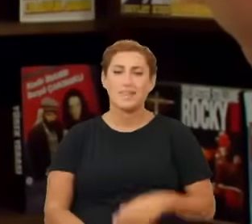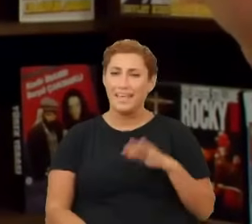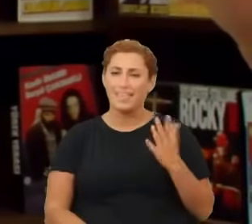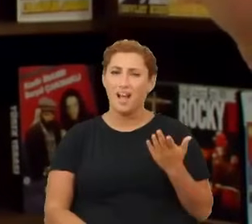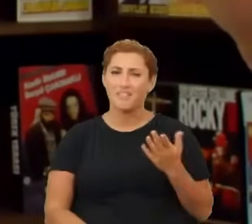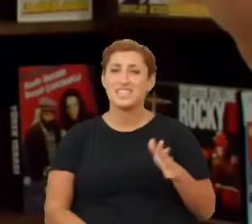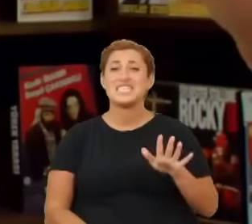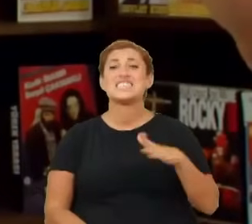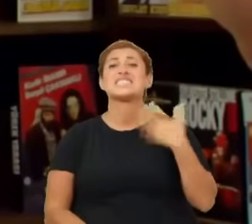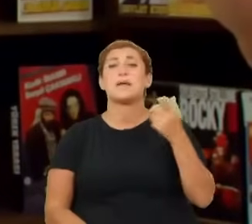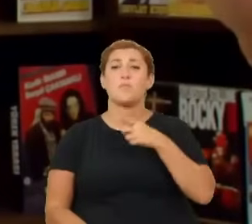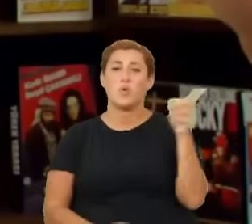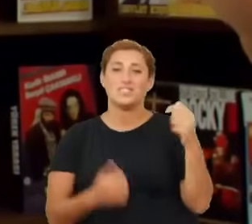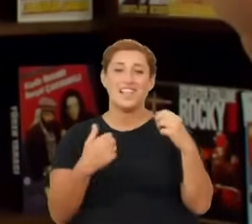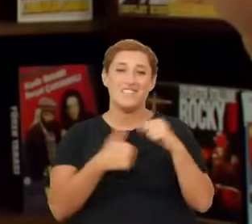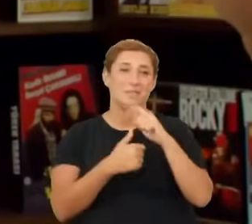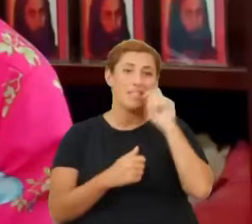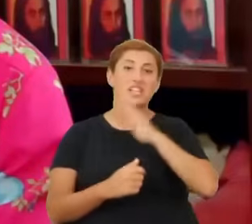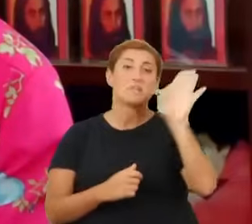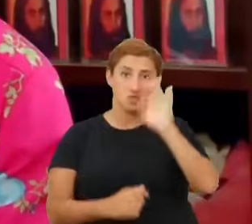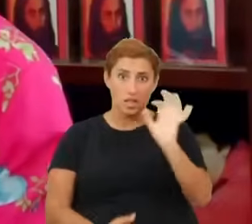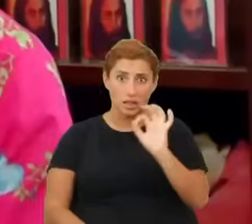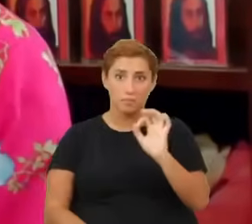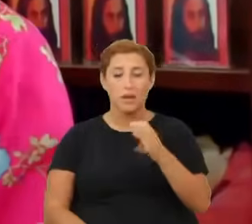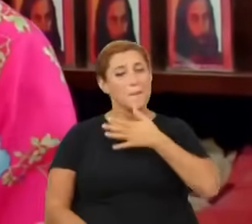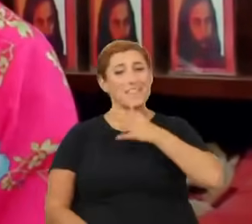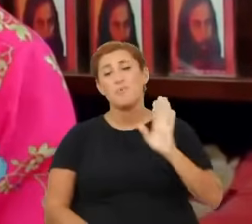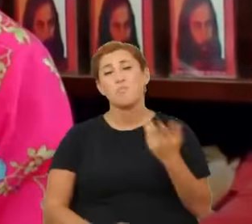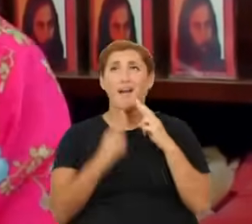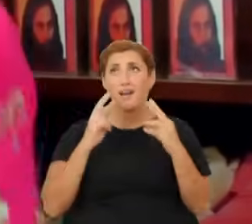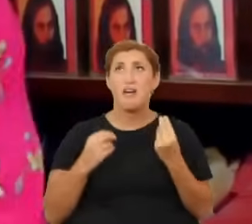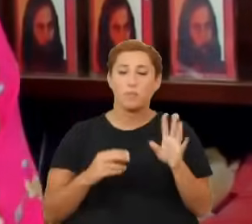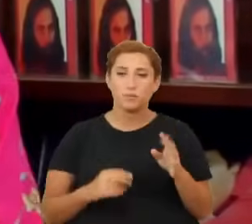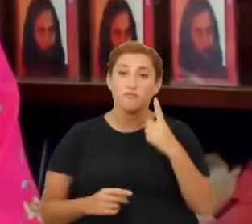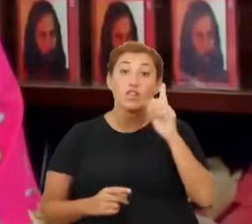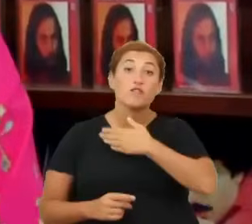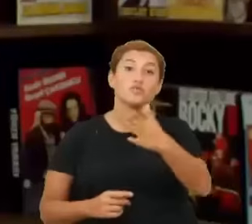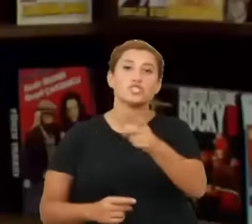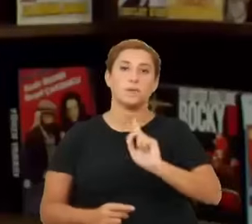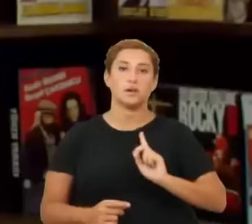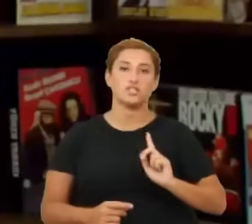Yani istemeyeceksiniz yani Dilek'i. İstemeyeceksin değil mi? Bilmiyorum daha karar vermedim. Vallahi